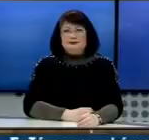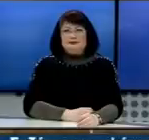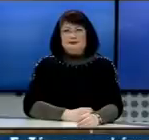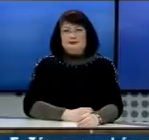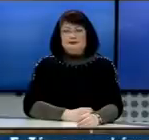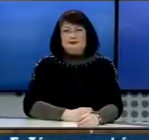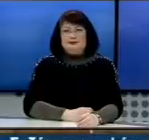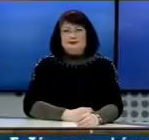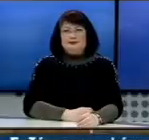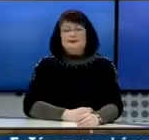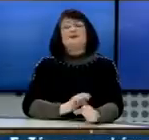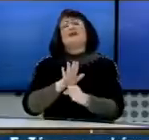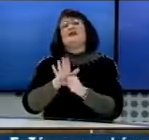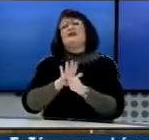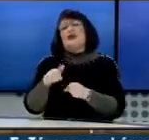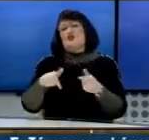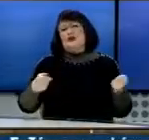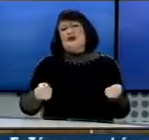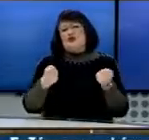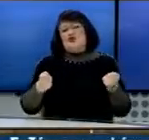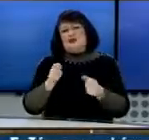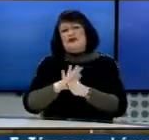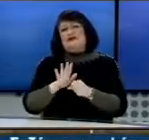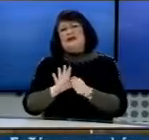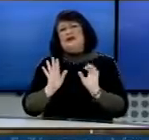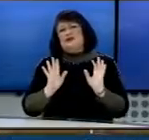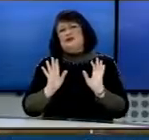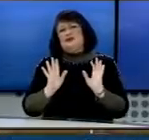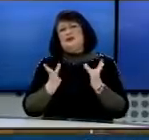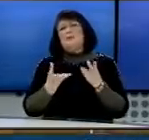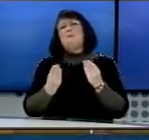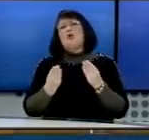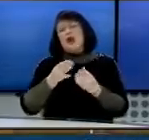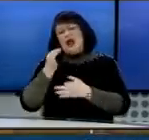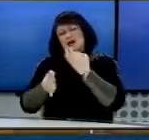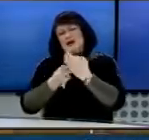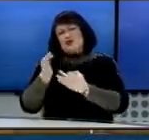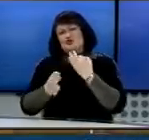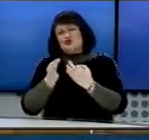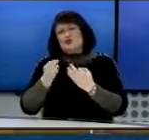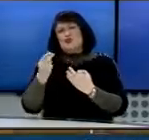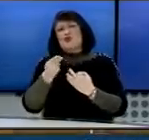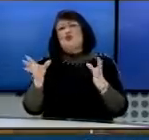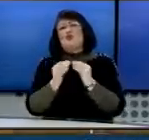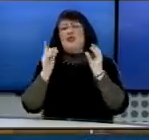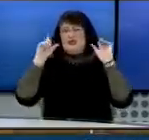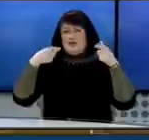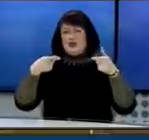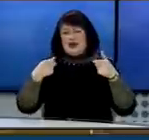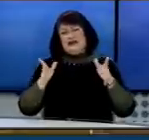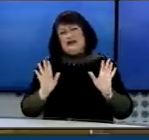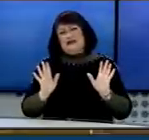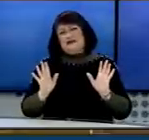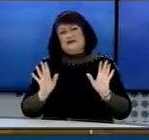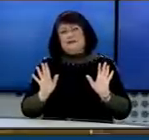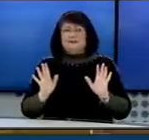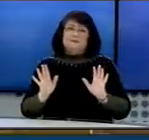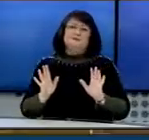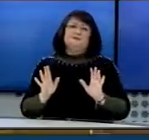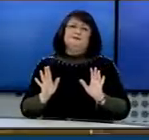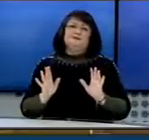Τα γεγονότα λοιπόν αρκούν, γιατί δεν έχω πολλά να πω περί δημοκρατίας με